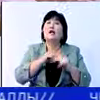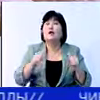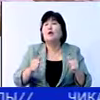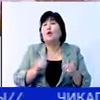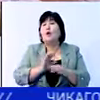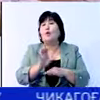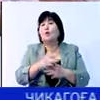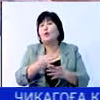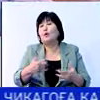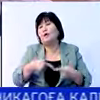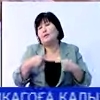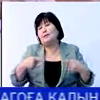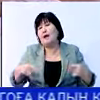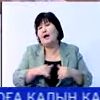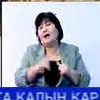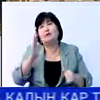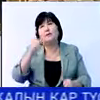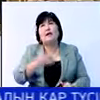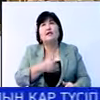өнім көлемін арттырмақ ниетте.